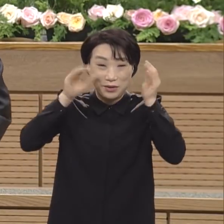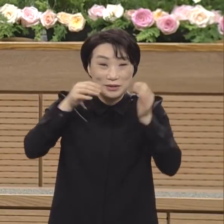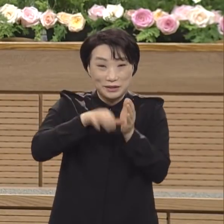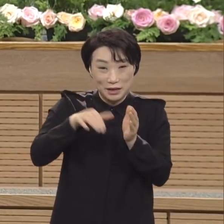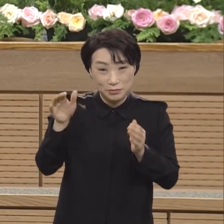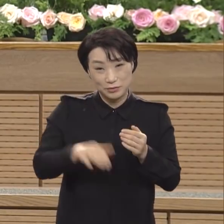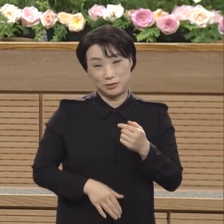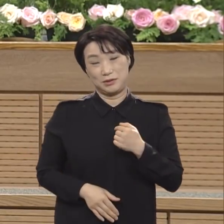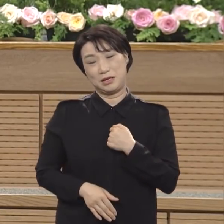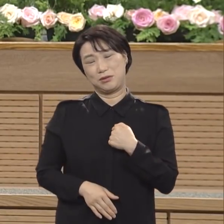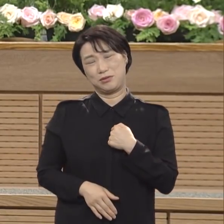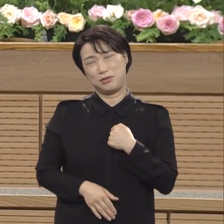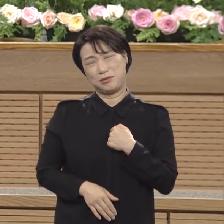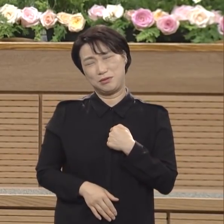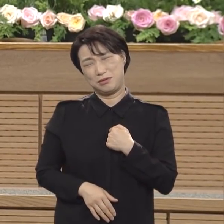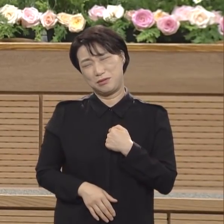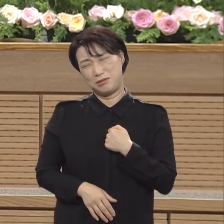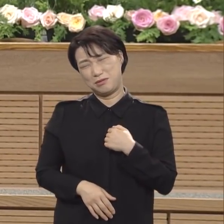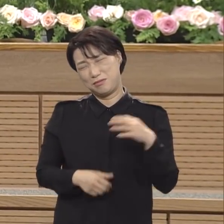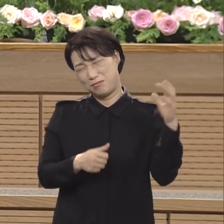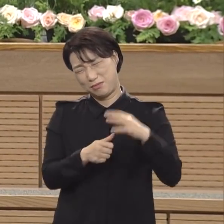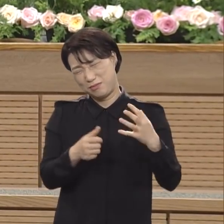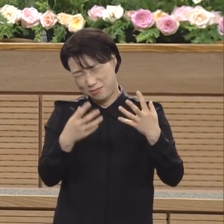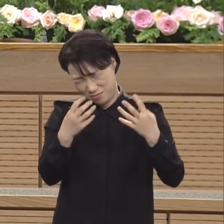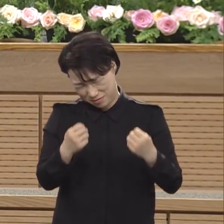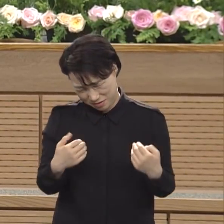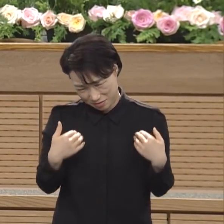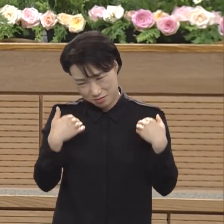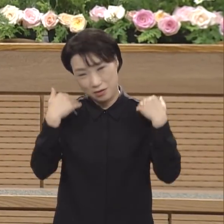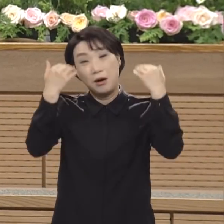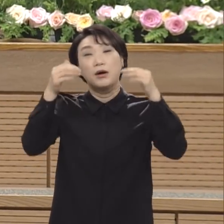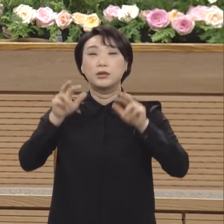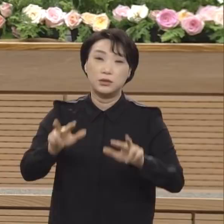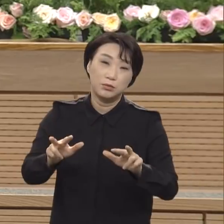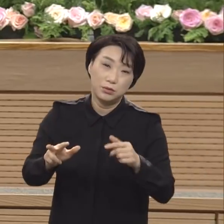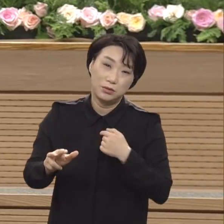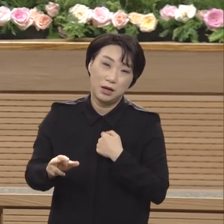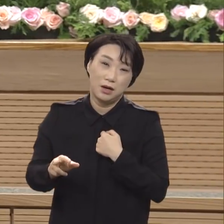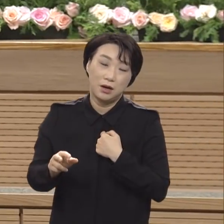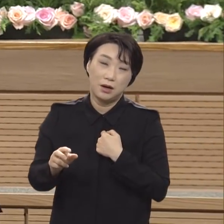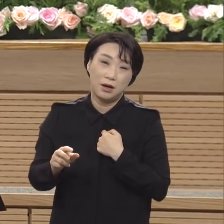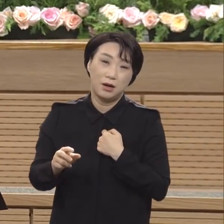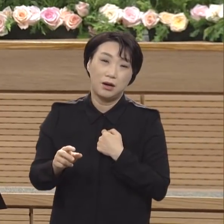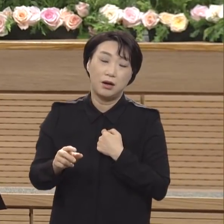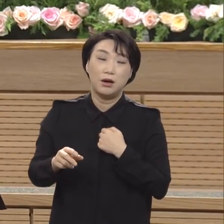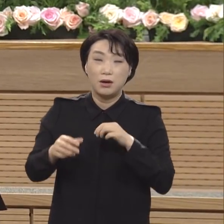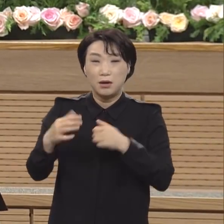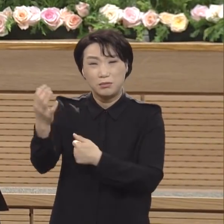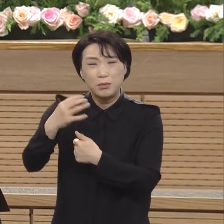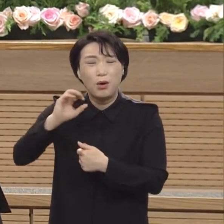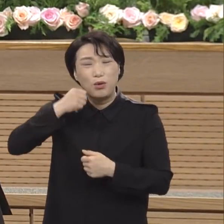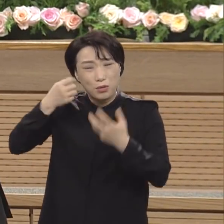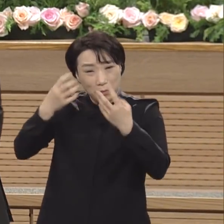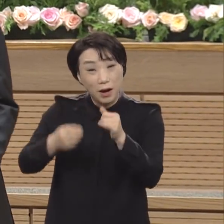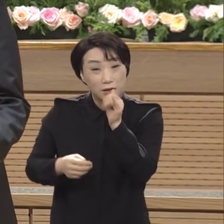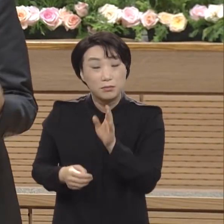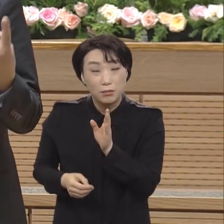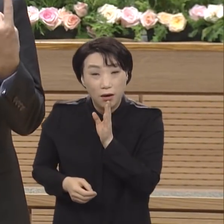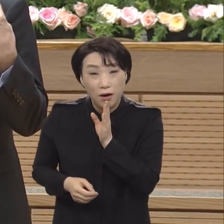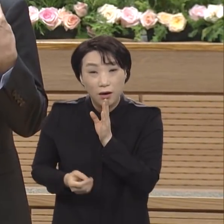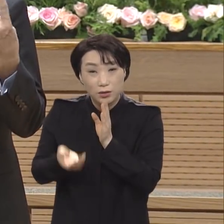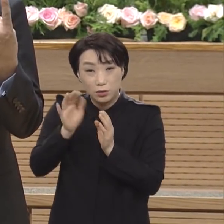때부터 많은 핍박을 받고 지금도 많은 핍박을 받지만